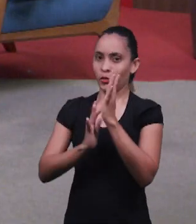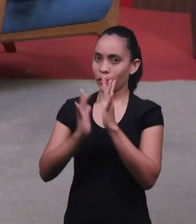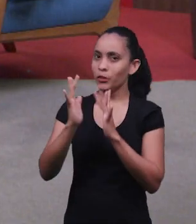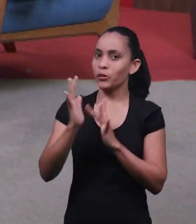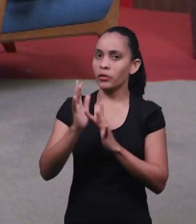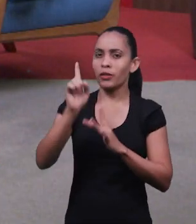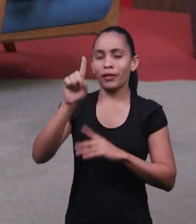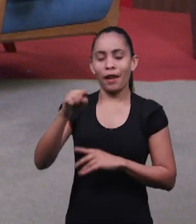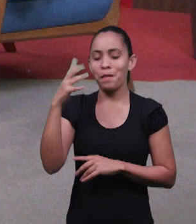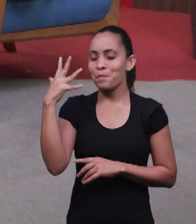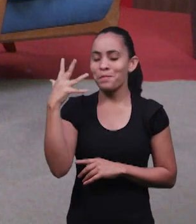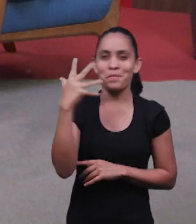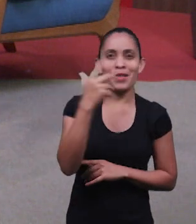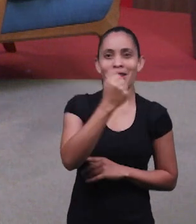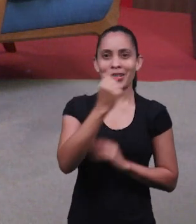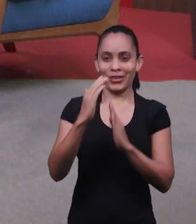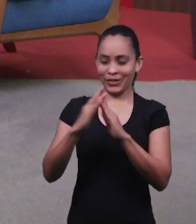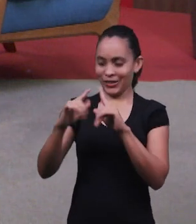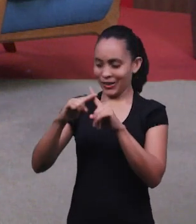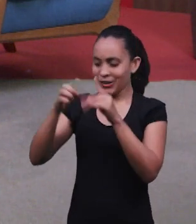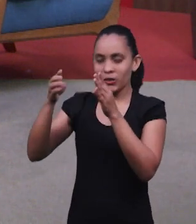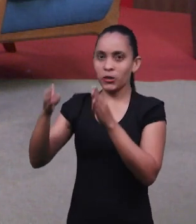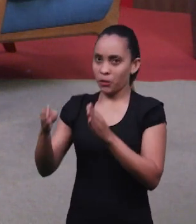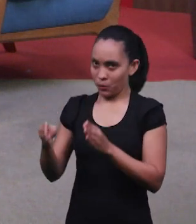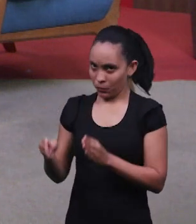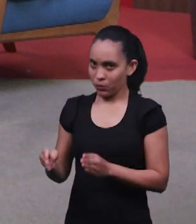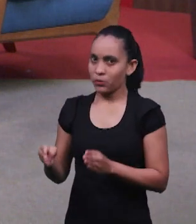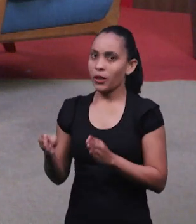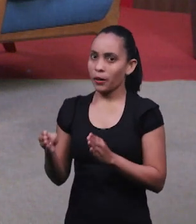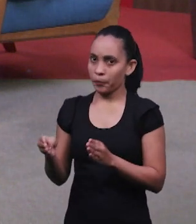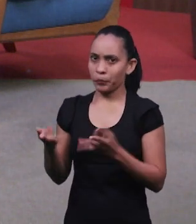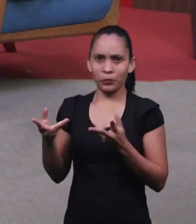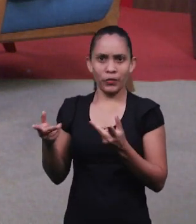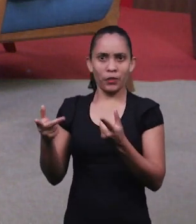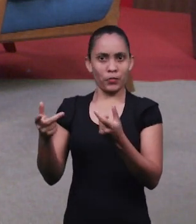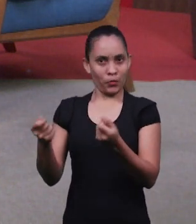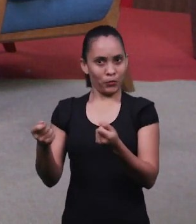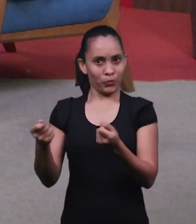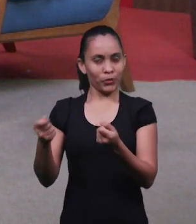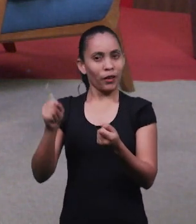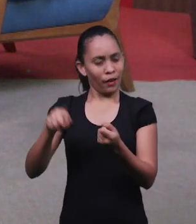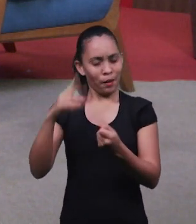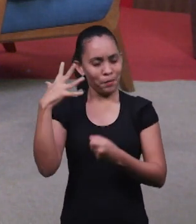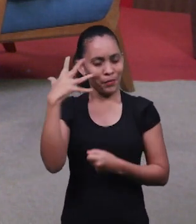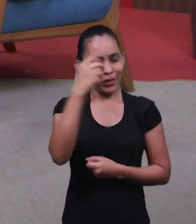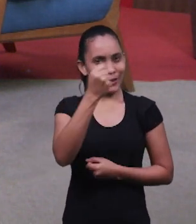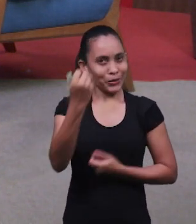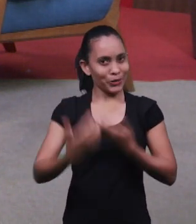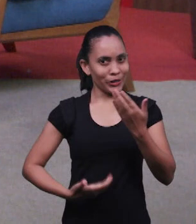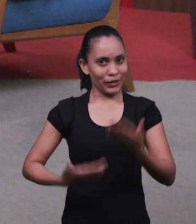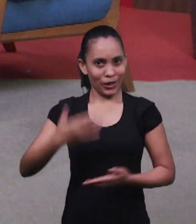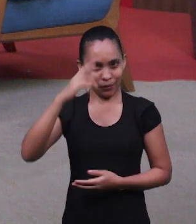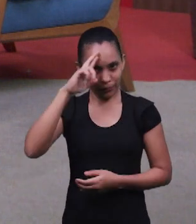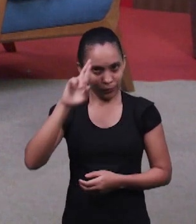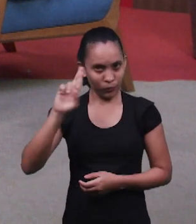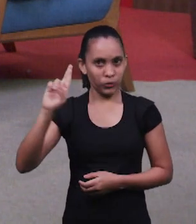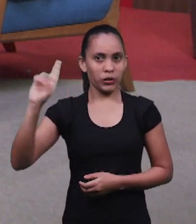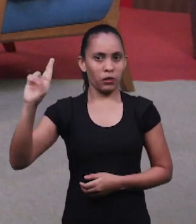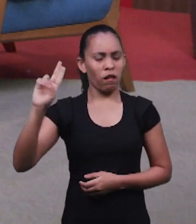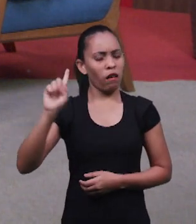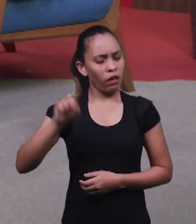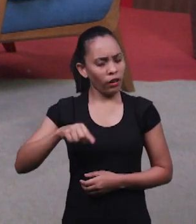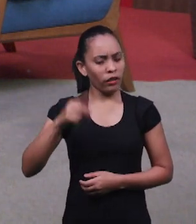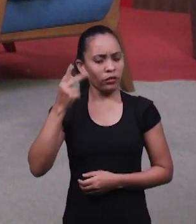qui se trouvent dans la communion avec le Seigneur Jésus. Ça, c'est la beauté de l'Église, c'est la beauté du chrétien. N'est-ce pas? Nous tous,